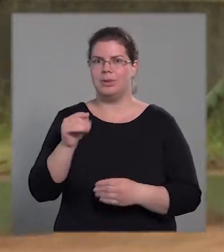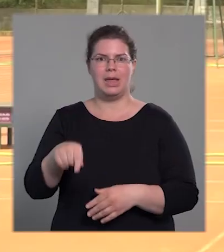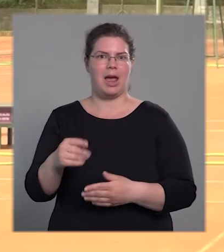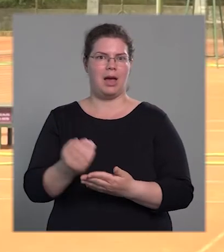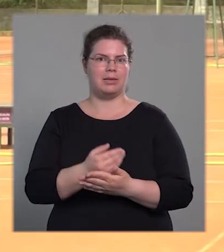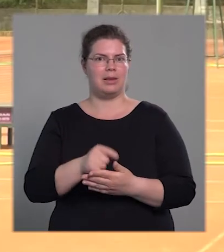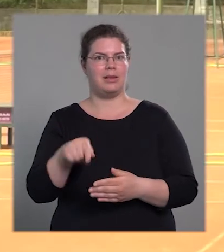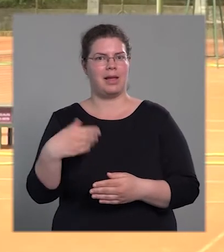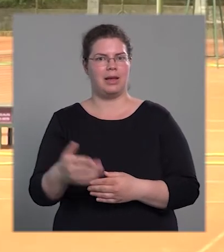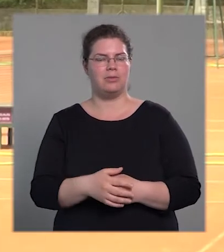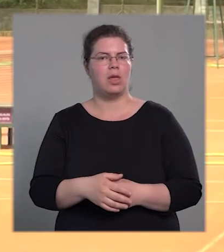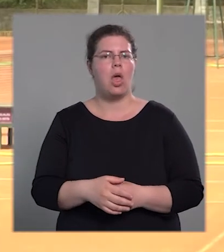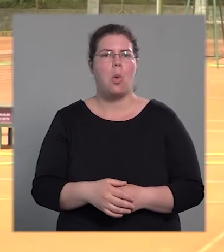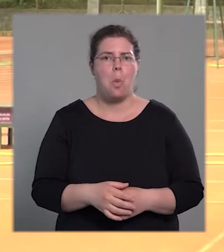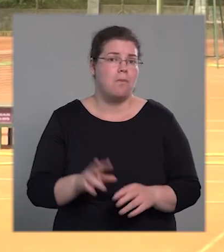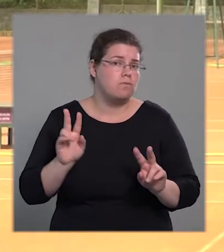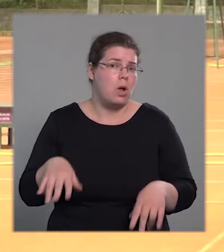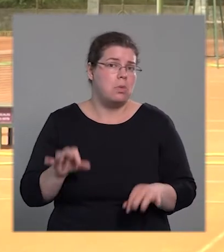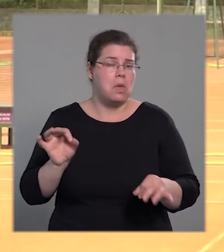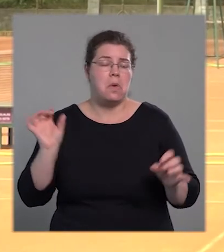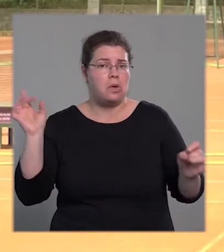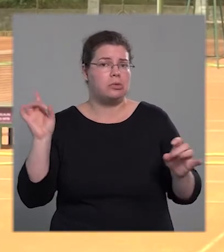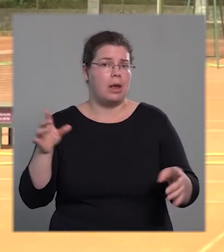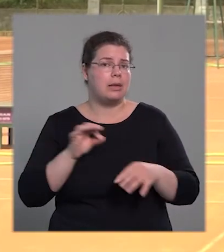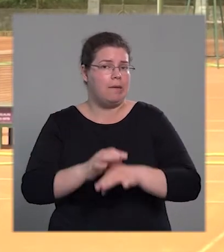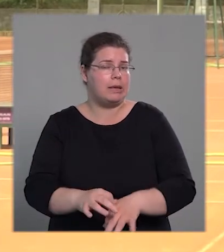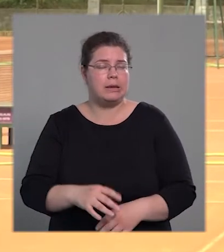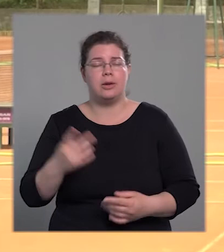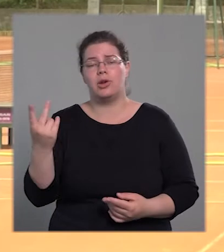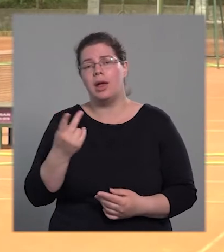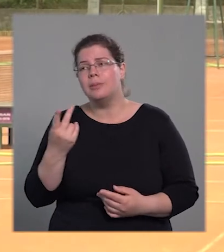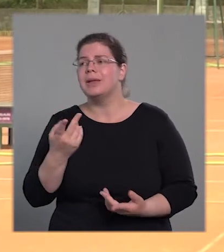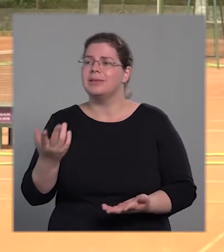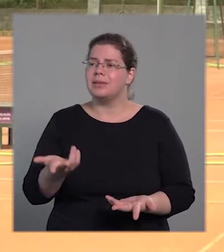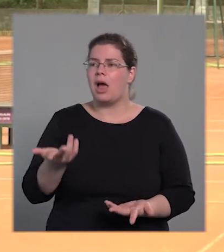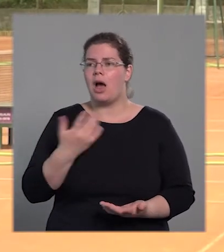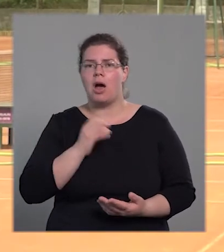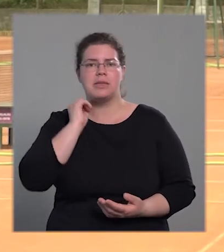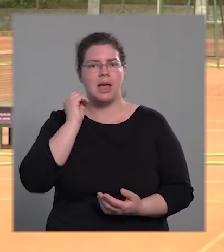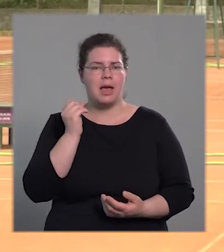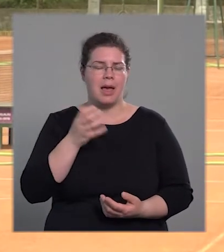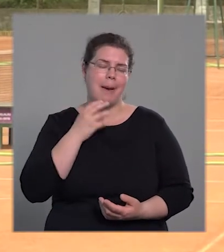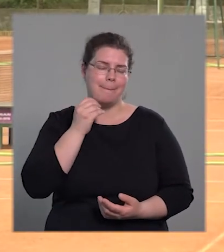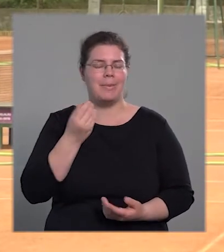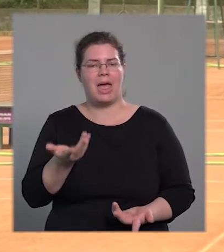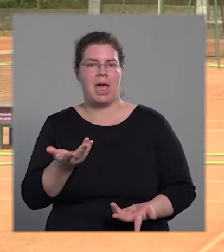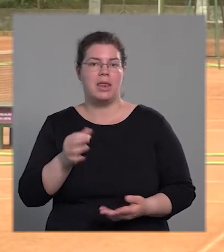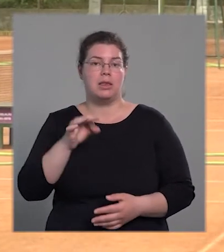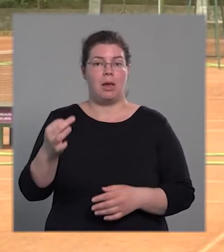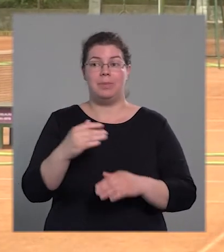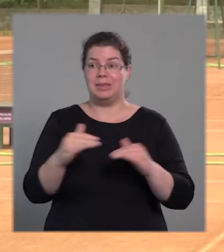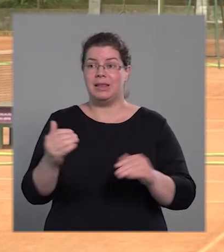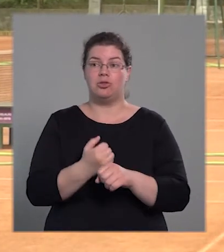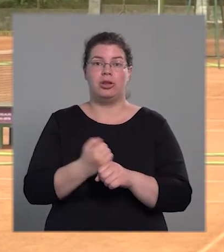kívül? Hát jó, valóban jó a stresszvezetésre is. Nyilván, ha az ember napi szinten csinálja, akkor nem azért csinálja,